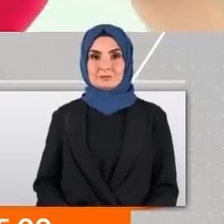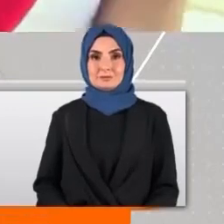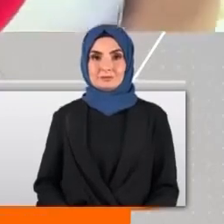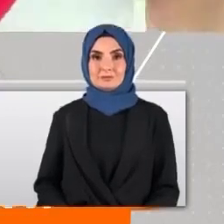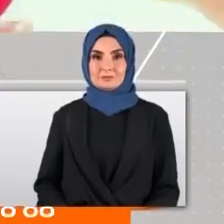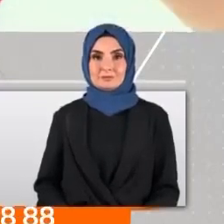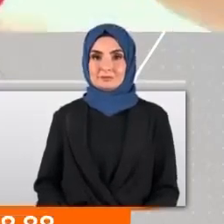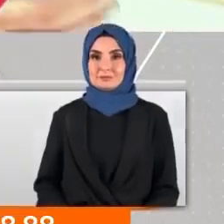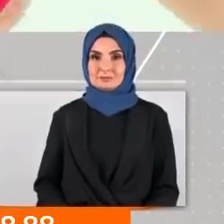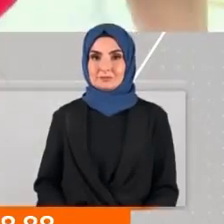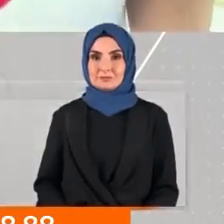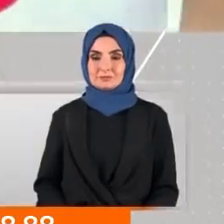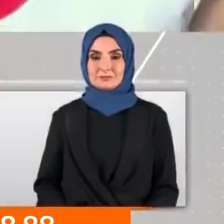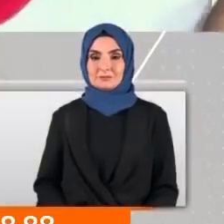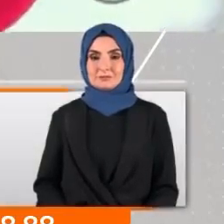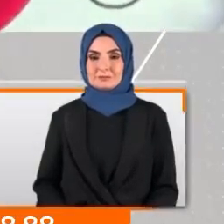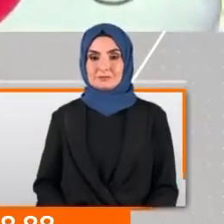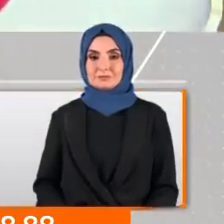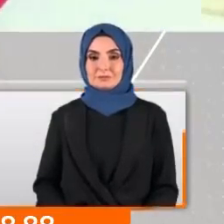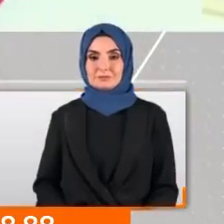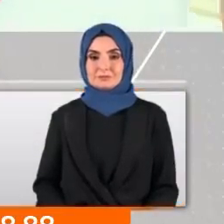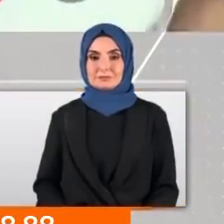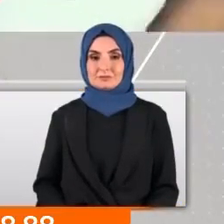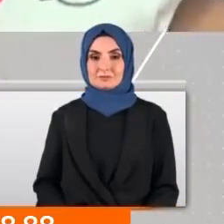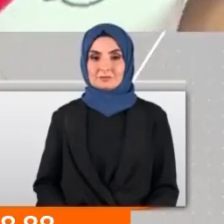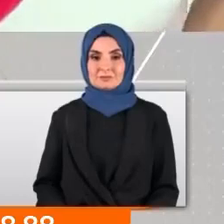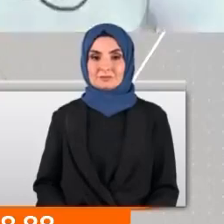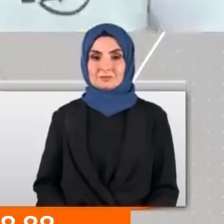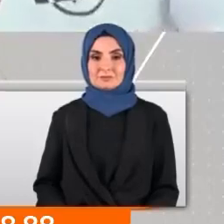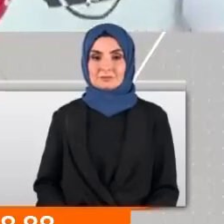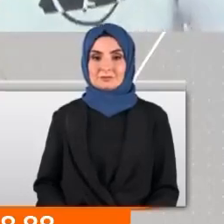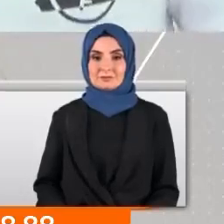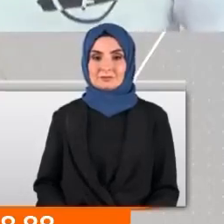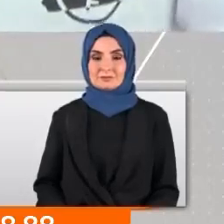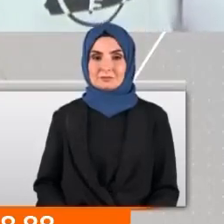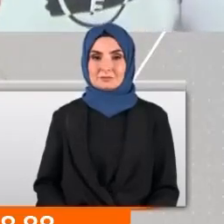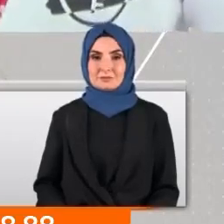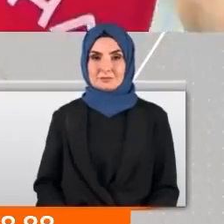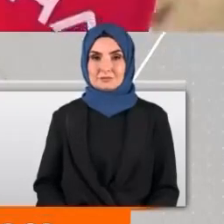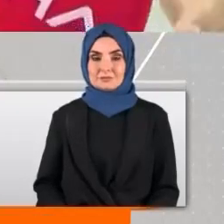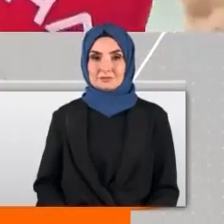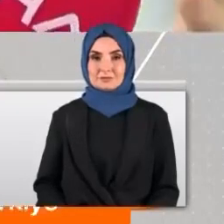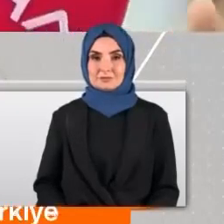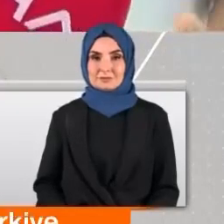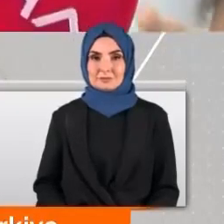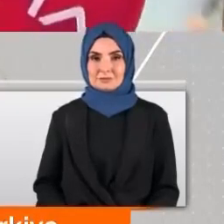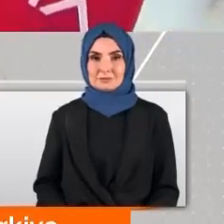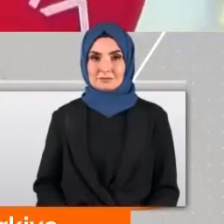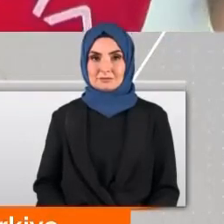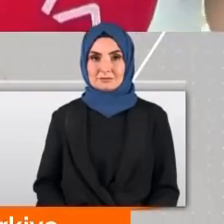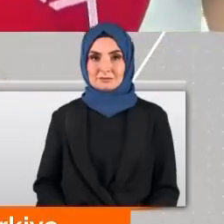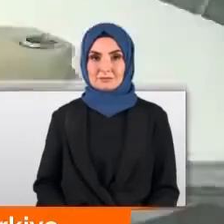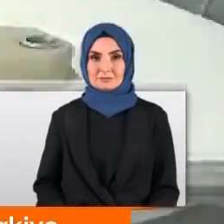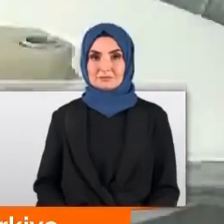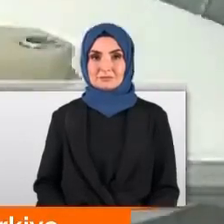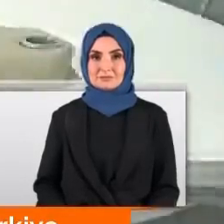bize dokundurması bile bu teknenin en zayıf noktasından bizi ikiye bölmesi anlamına gelir. Burası otoban değil. Burası deniz ya. Denizin